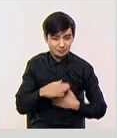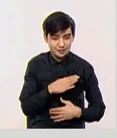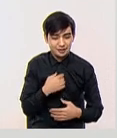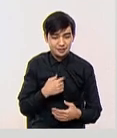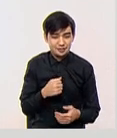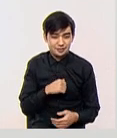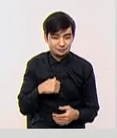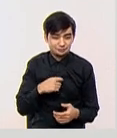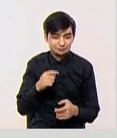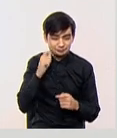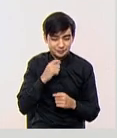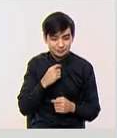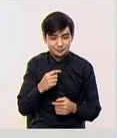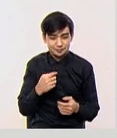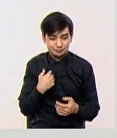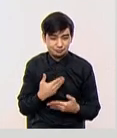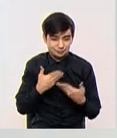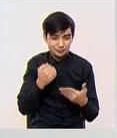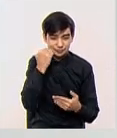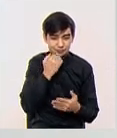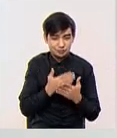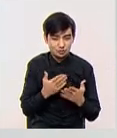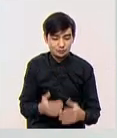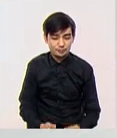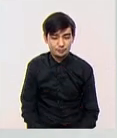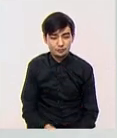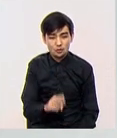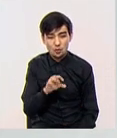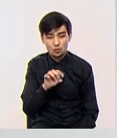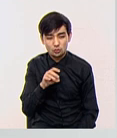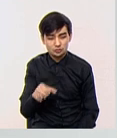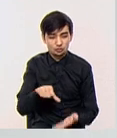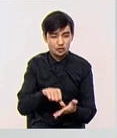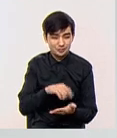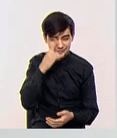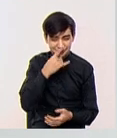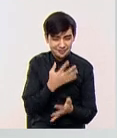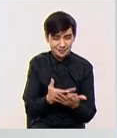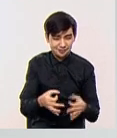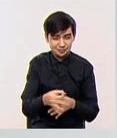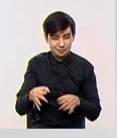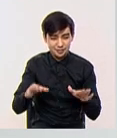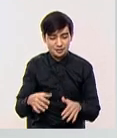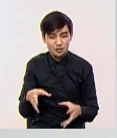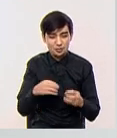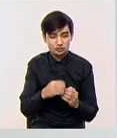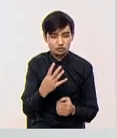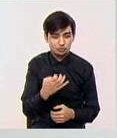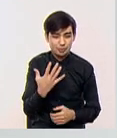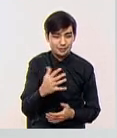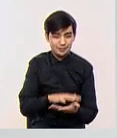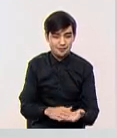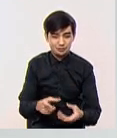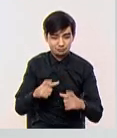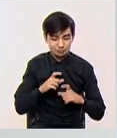атынан жобамызға қолдау көрсеткендерге алғыс айтамын. Конкурсқа қатысушылардан Қазақстанның әр өңірінен жалпы саны 405 өтініш келіп